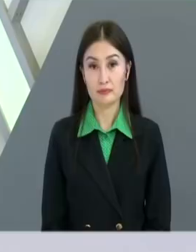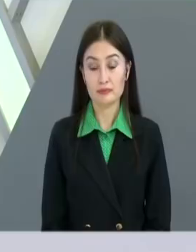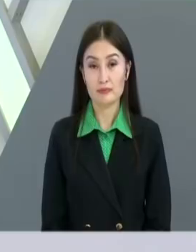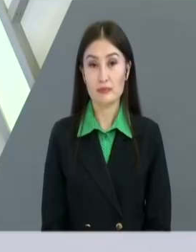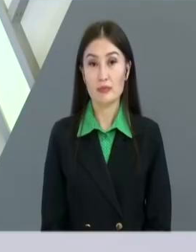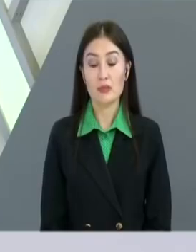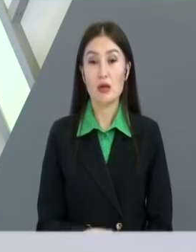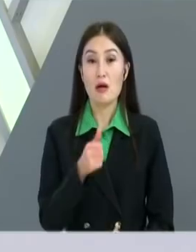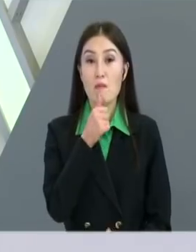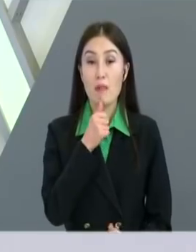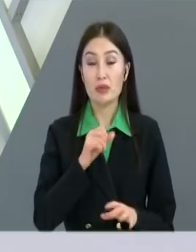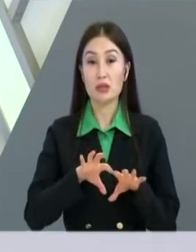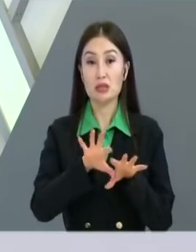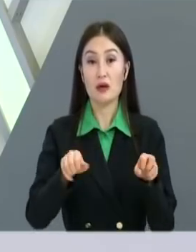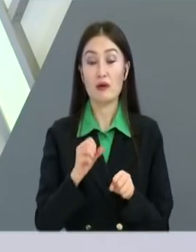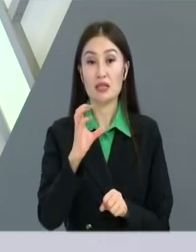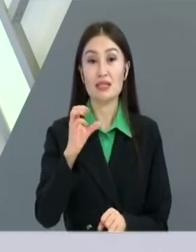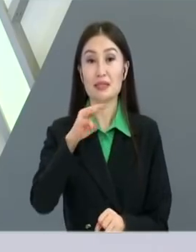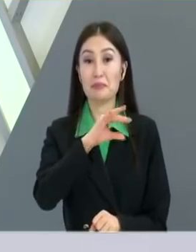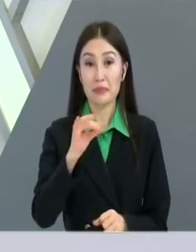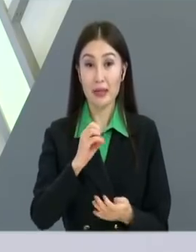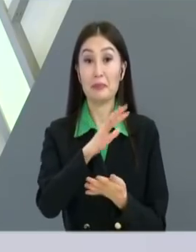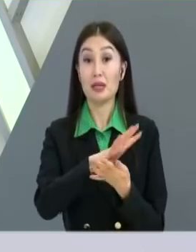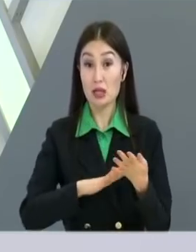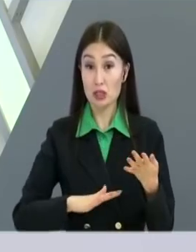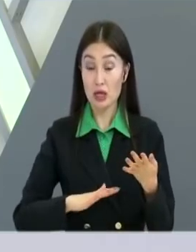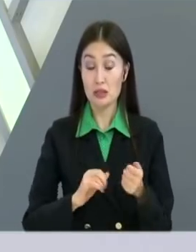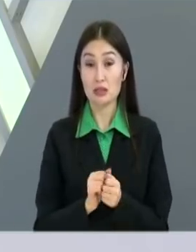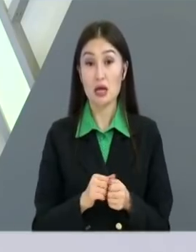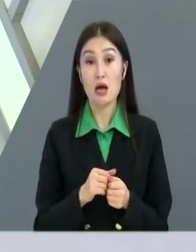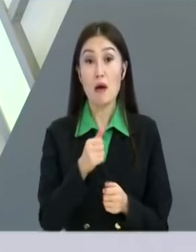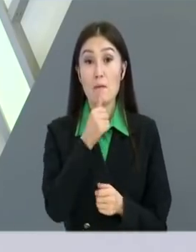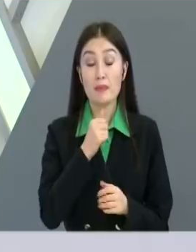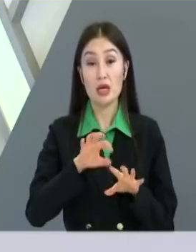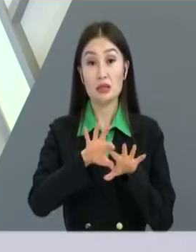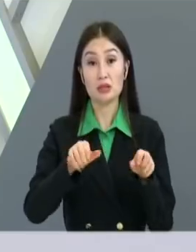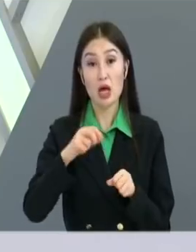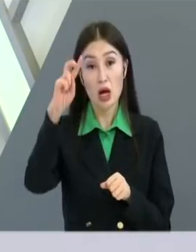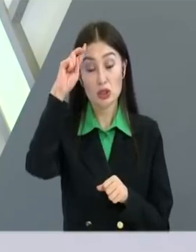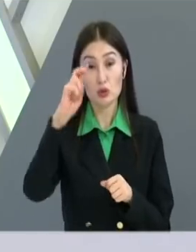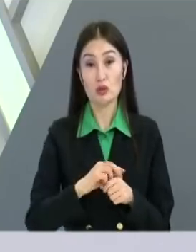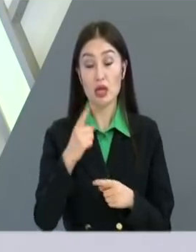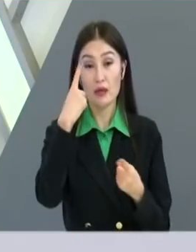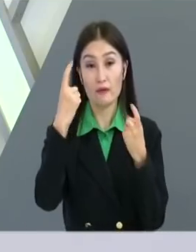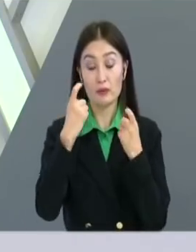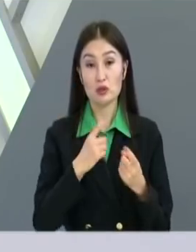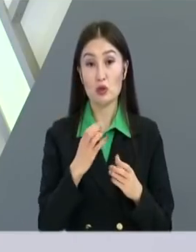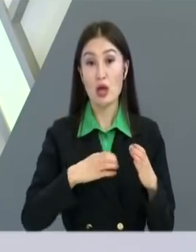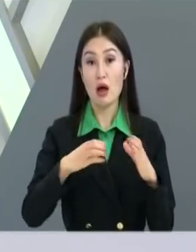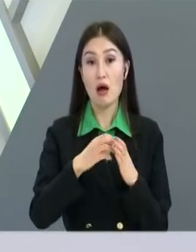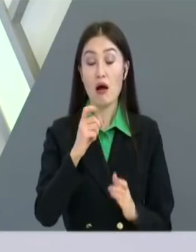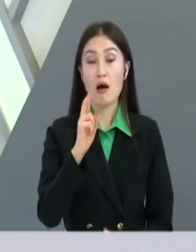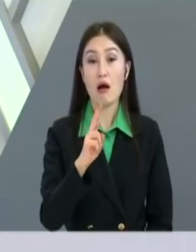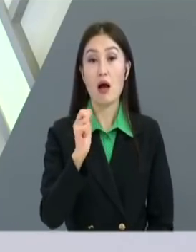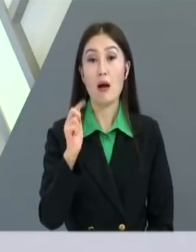Тем временем попытка захвата средств массовой информации продолжается. Накануне попытались захватить государственное информационное агентство